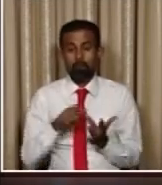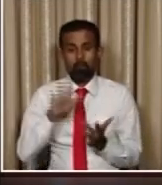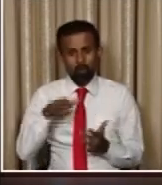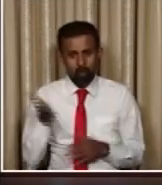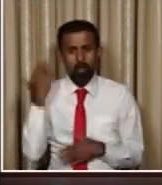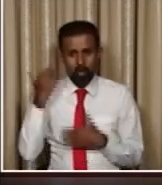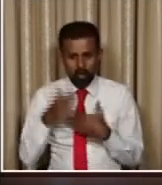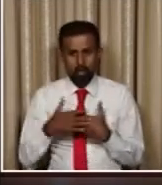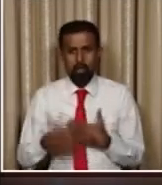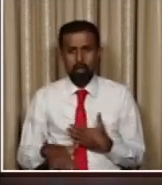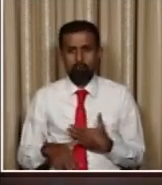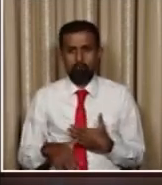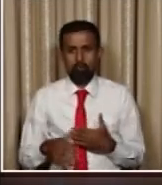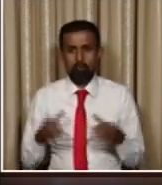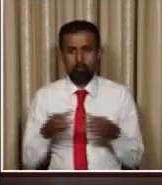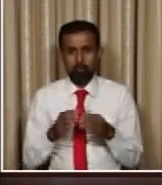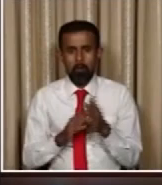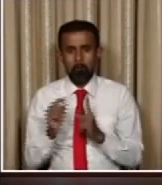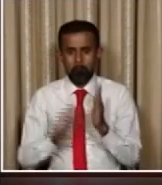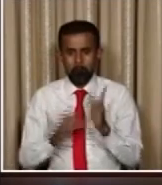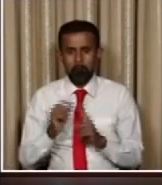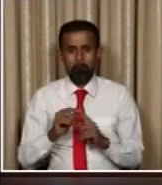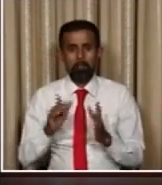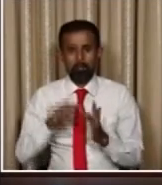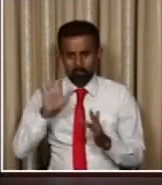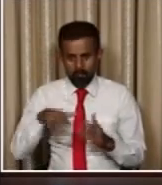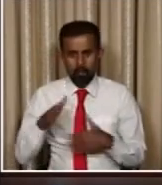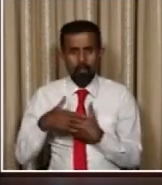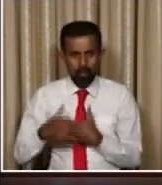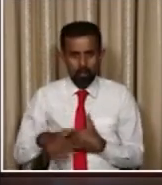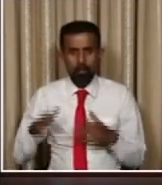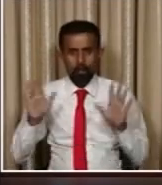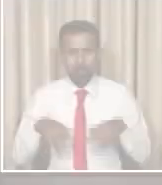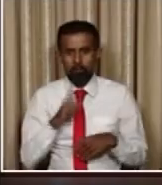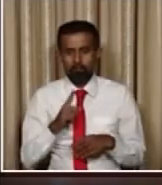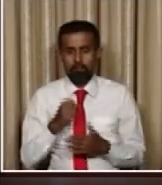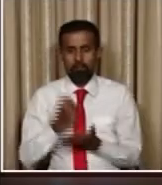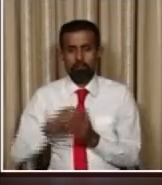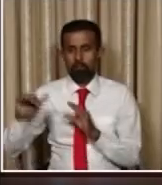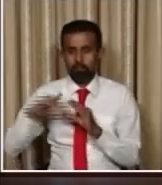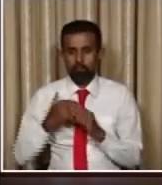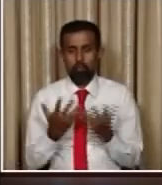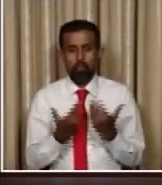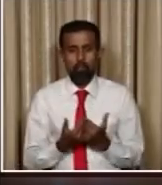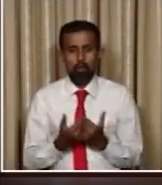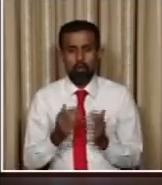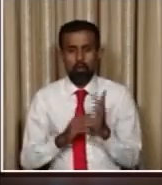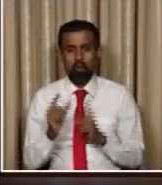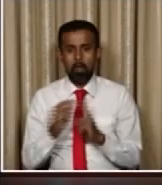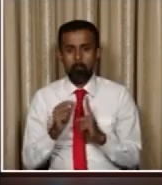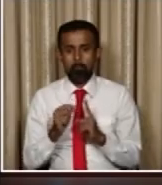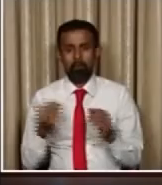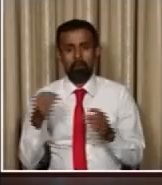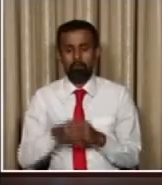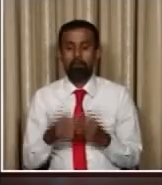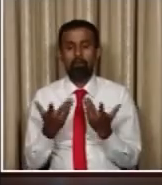තියෙනවද පක්ෂ විපක්ෂ මන්ත්‍රීවරුන්ට කියලා. ඒ පක්ෂ විපක්ෂ මන්ත්‍රීවරුන්ගෙන් කී දෙනෙක් ලිඛිතව එවලා තියෙනවද? ඒ පක්ෂ විපක්ෂ මන්ත්‍රීවරුන් කී දෙනෙක් සහභාගී